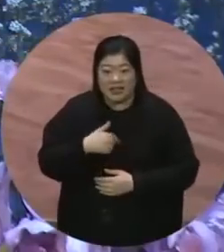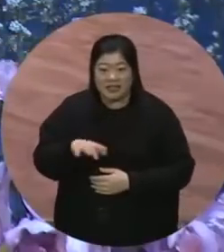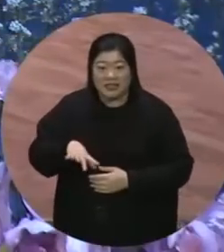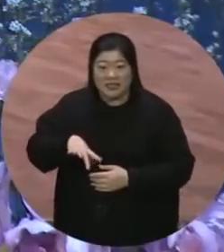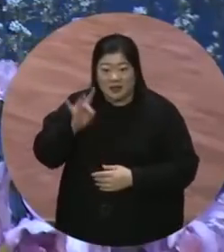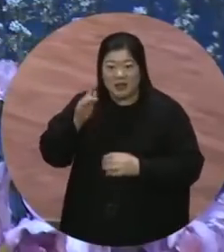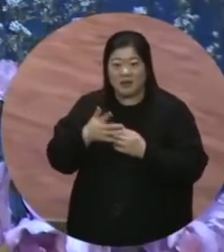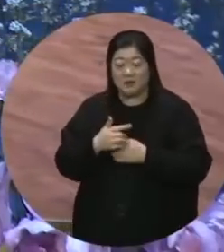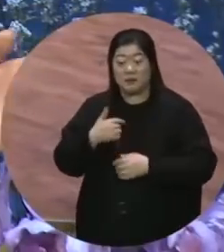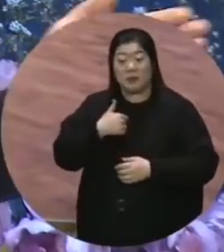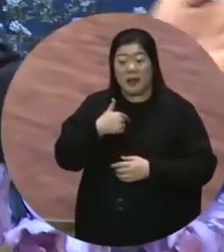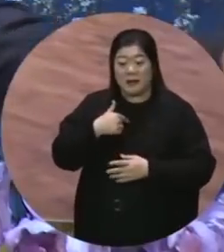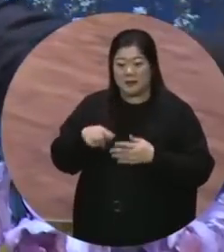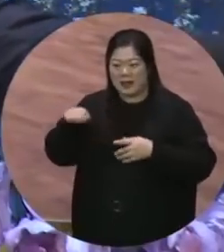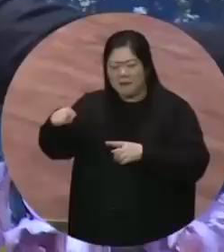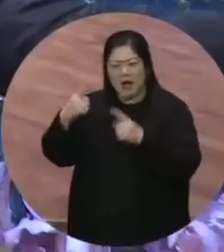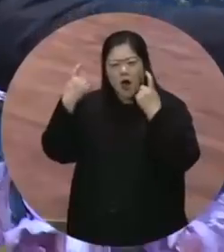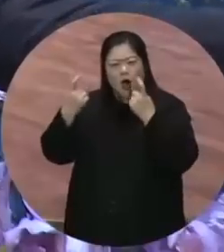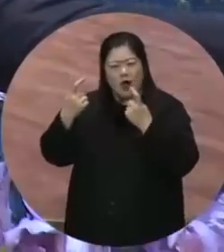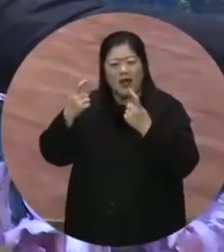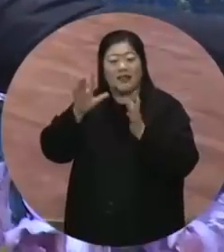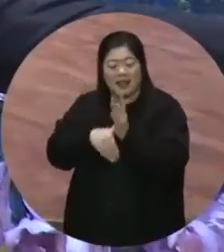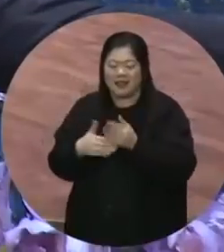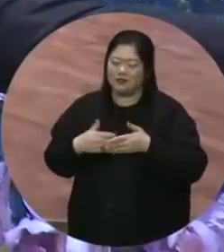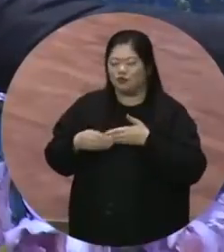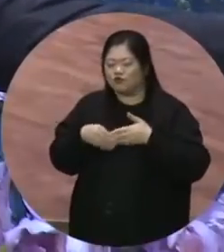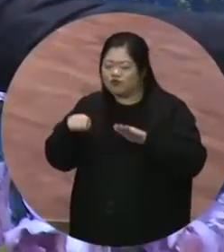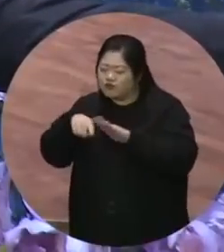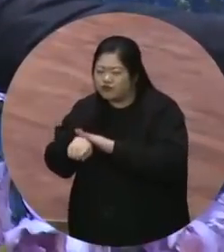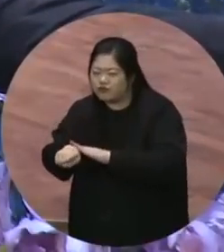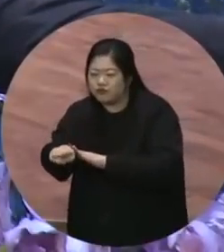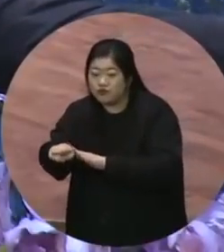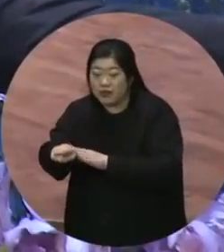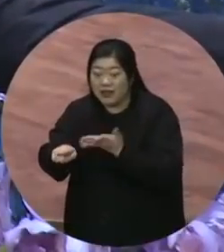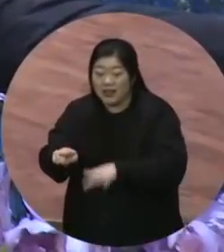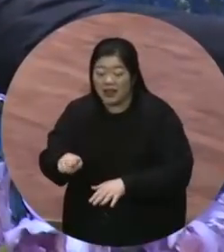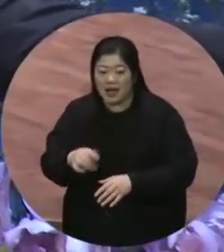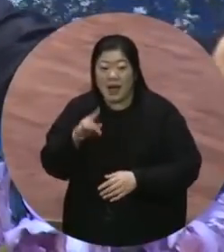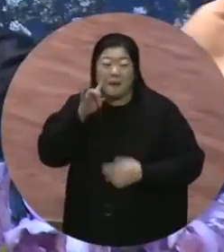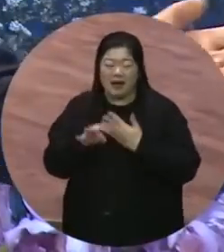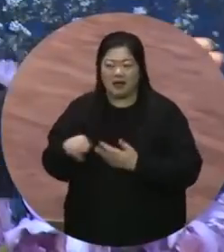금방지게 궁금해서 딴 길로 가면 죽어요. 왜? 길 못 찾아요.